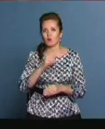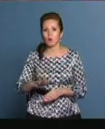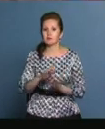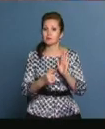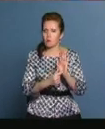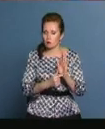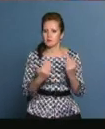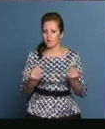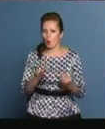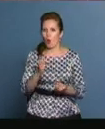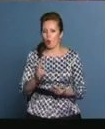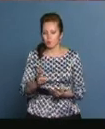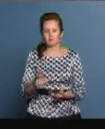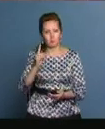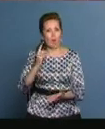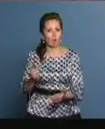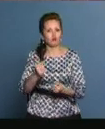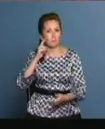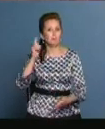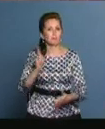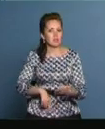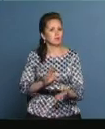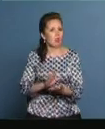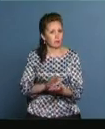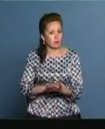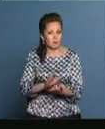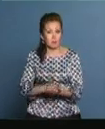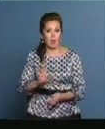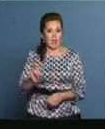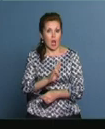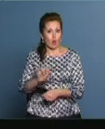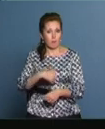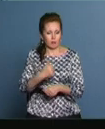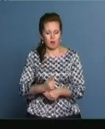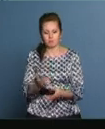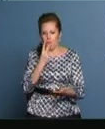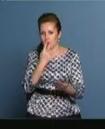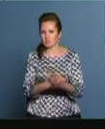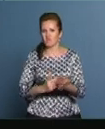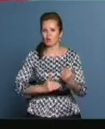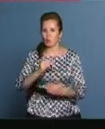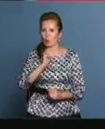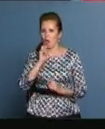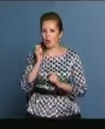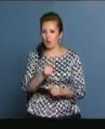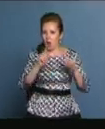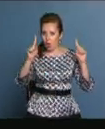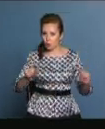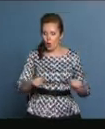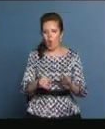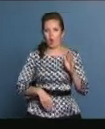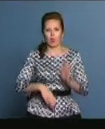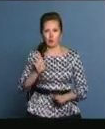получил признание. Иеромонах Антонин, организатор проекта, показывает высокую награду. «Теплый кров» стал лучшим на